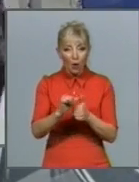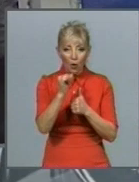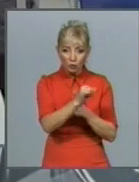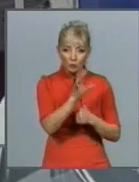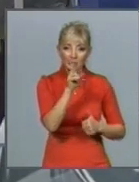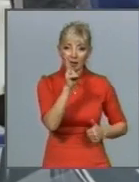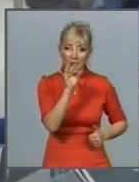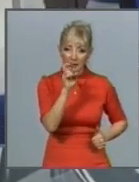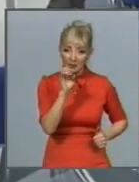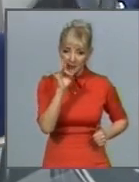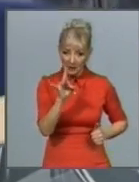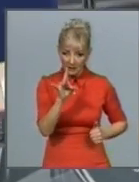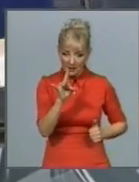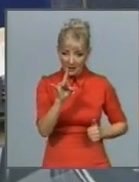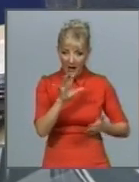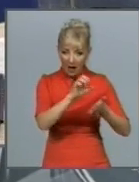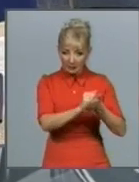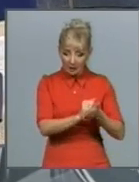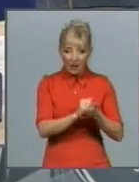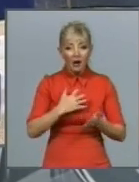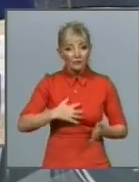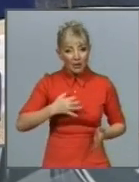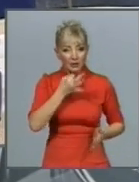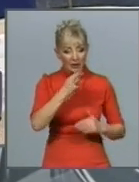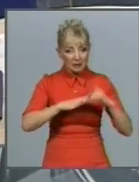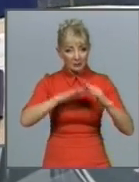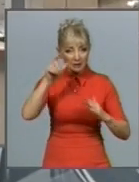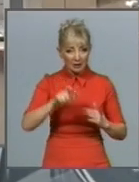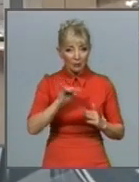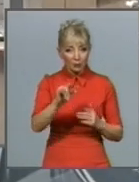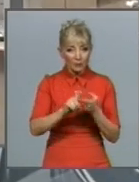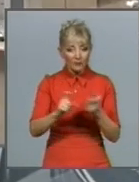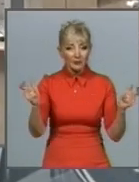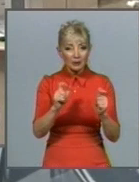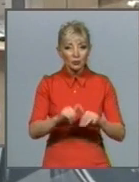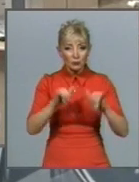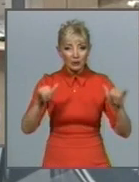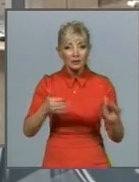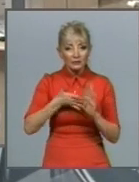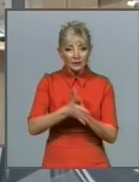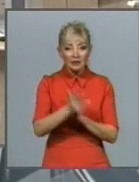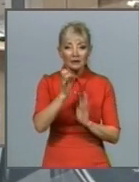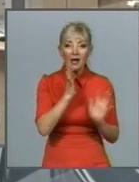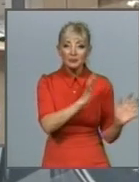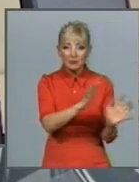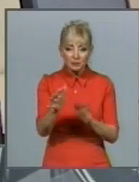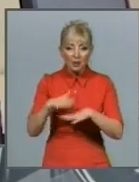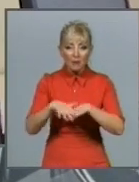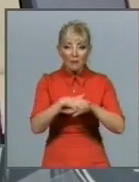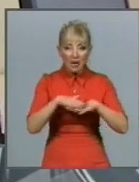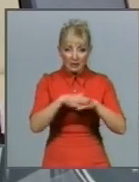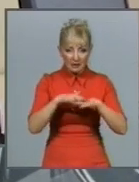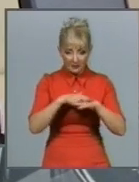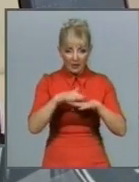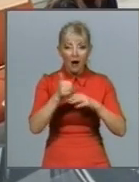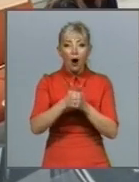кібератак. Важливо врахувати і те, наголошують спеціалісти, що у карантин збільшилися витрати на забезпечення масової віддаленої